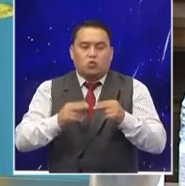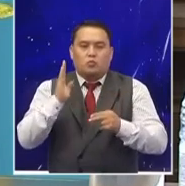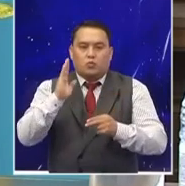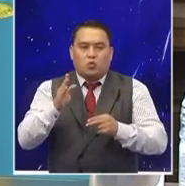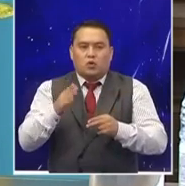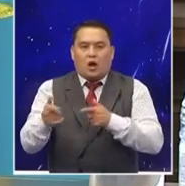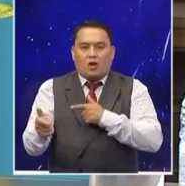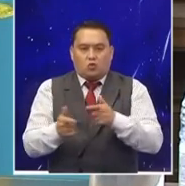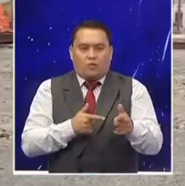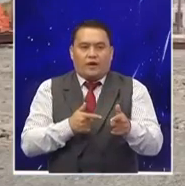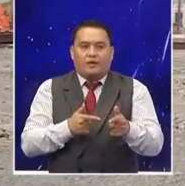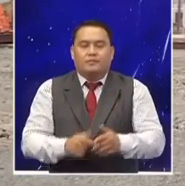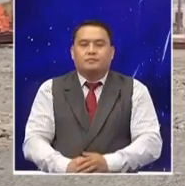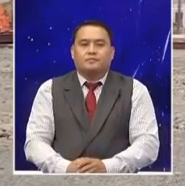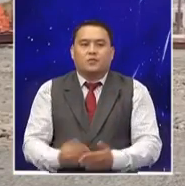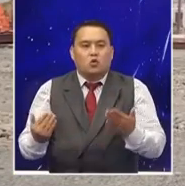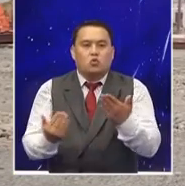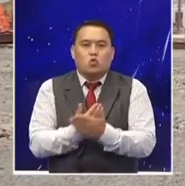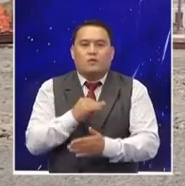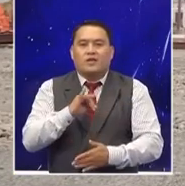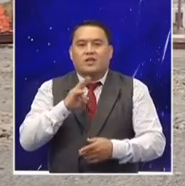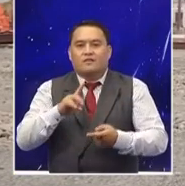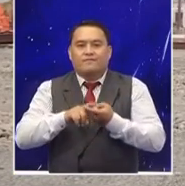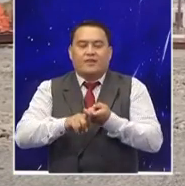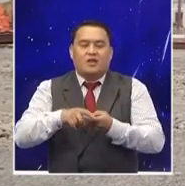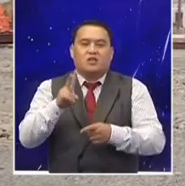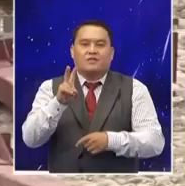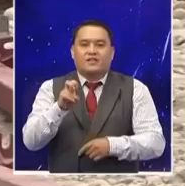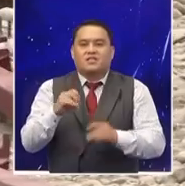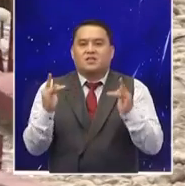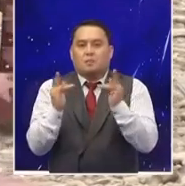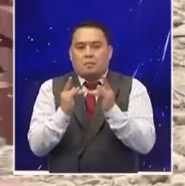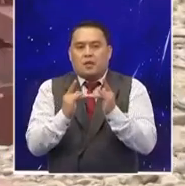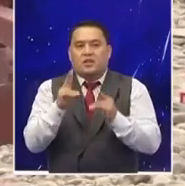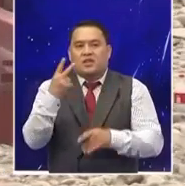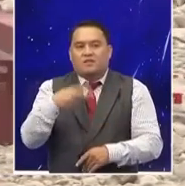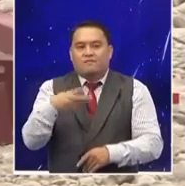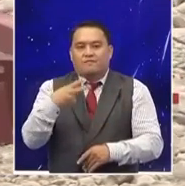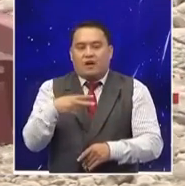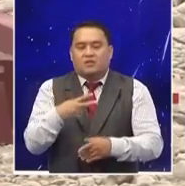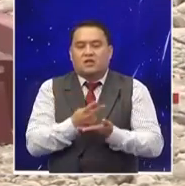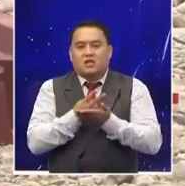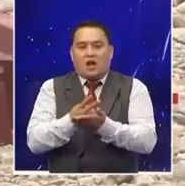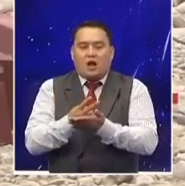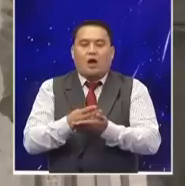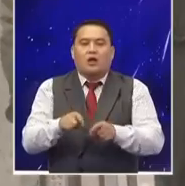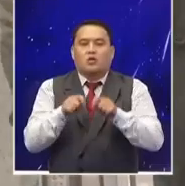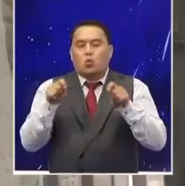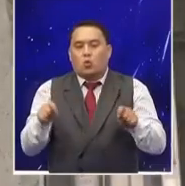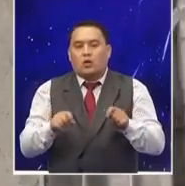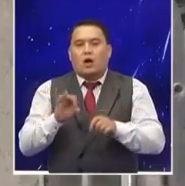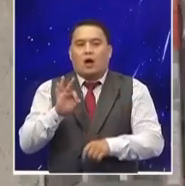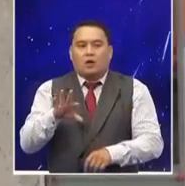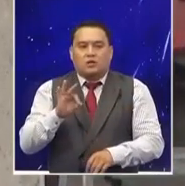ближайшее время новая модульная инфекционная больница на 200 коек из которых 20 реанимационные откроются уже в начале